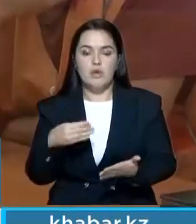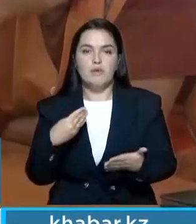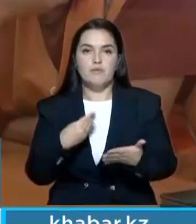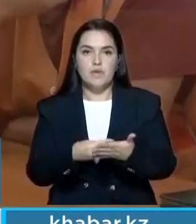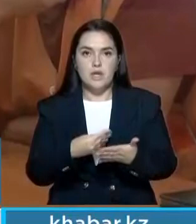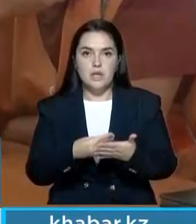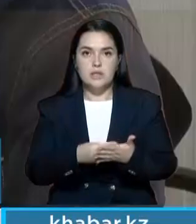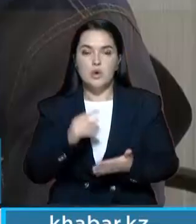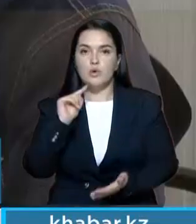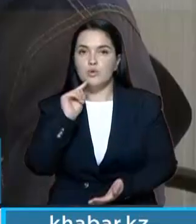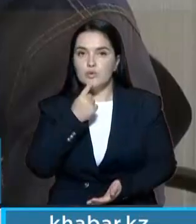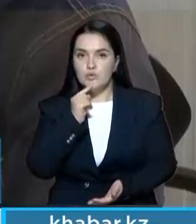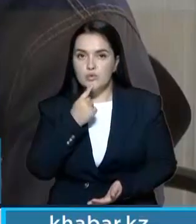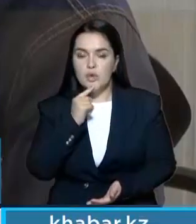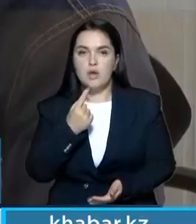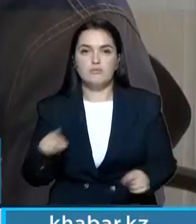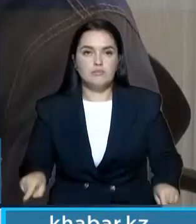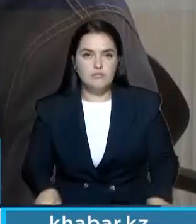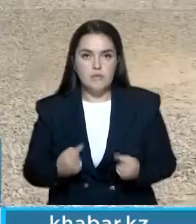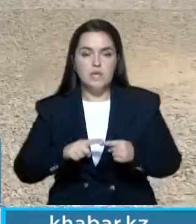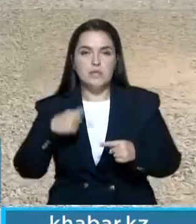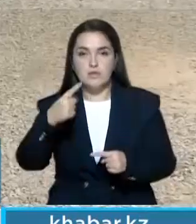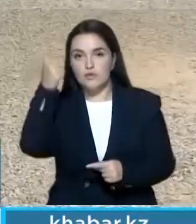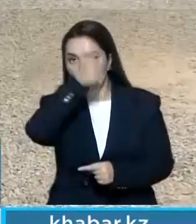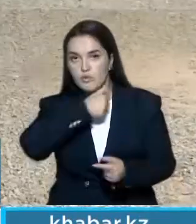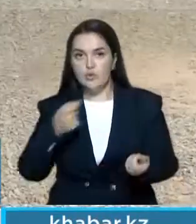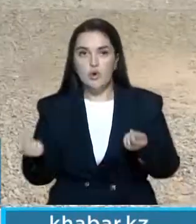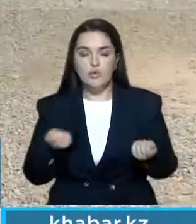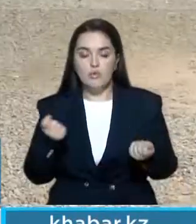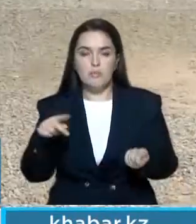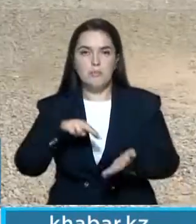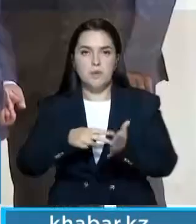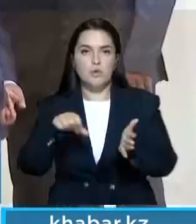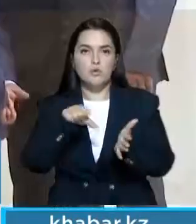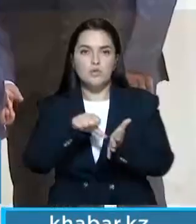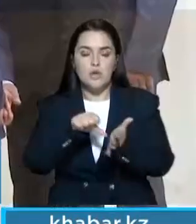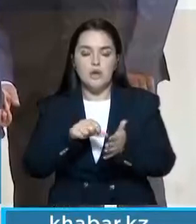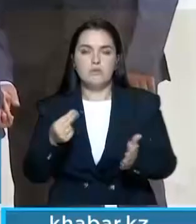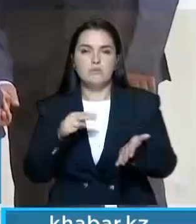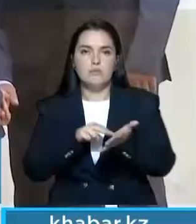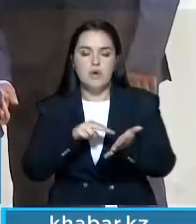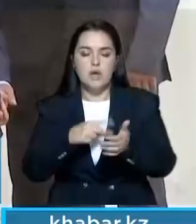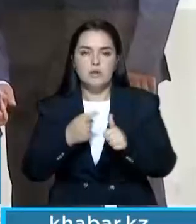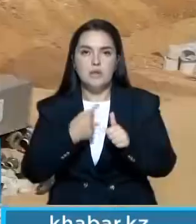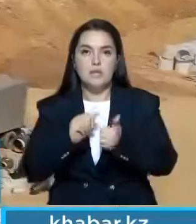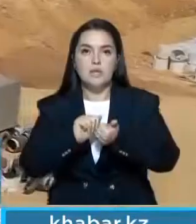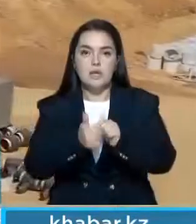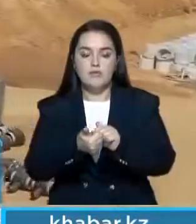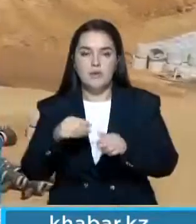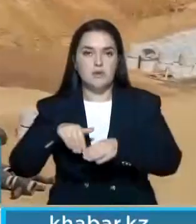преодолеть финансовые трудности, со следующего года руководство предприятия планирует участвовать в программе «Тариф в обмен на инвестиции».